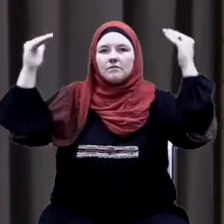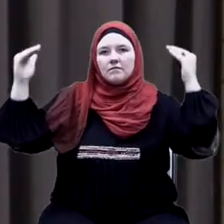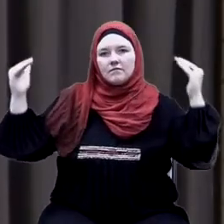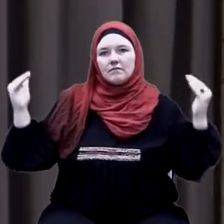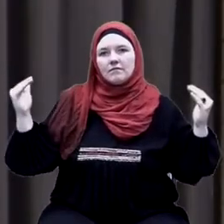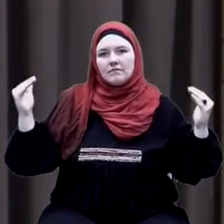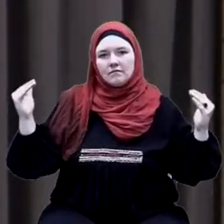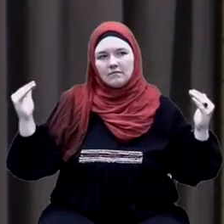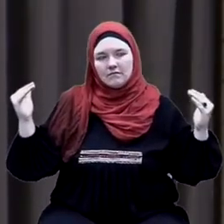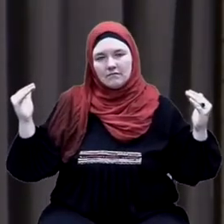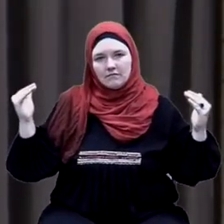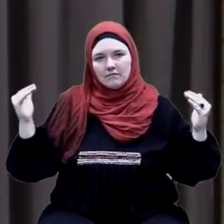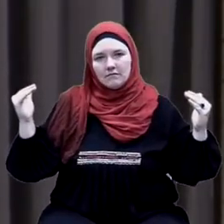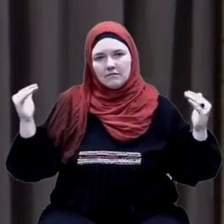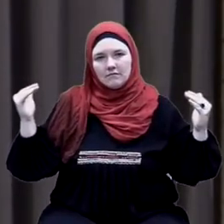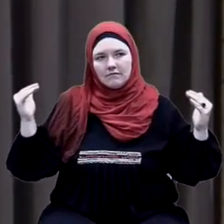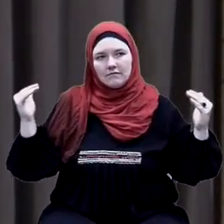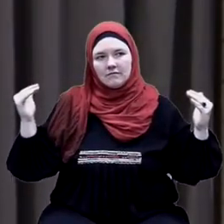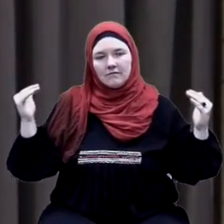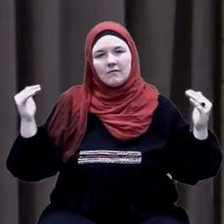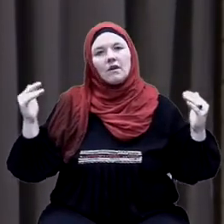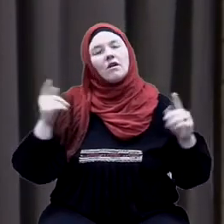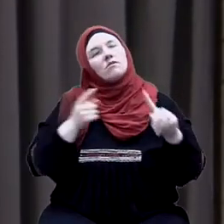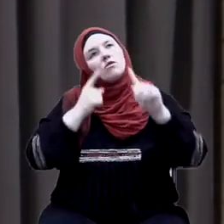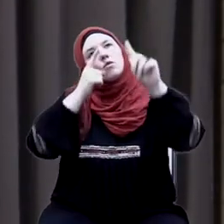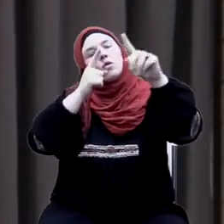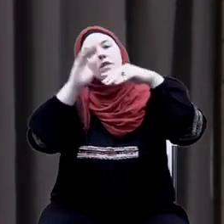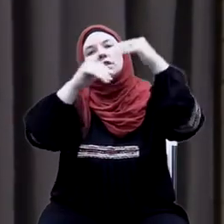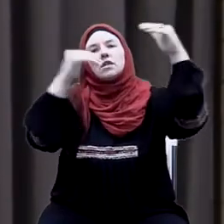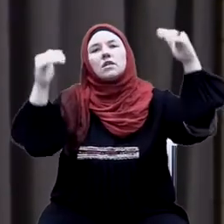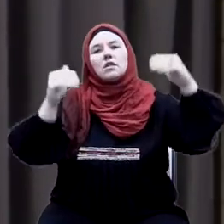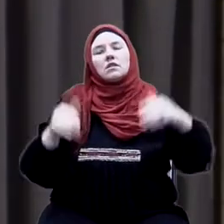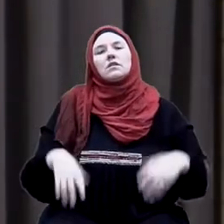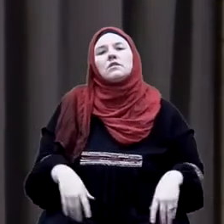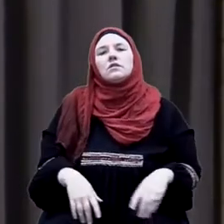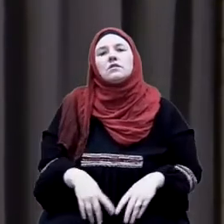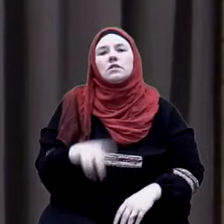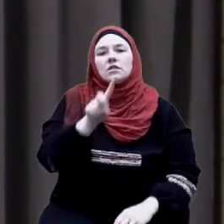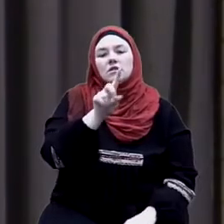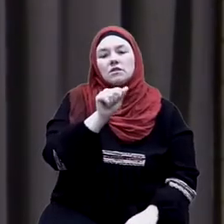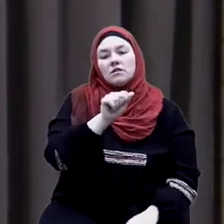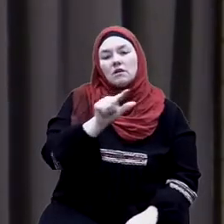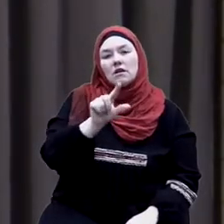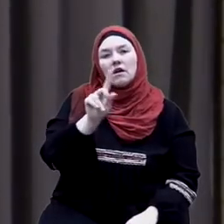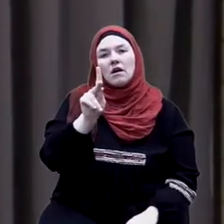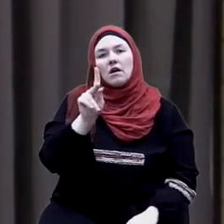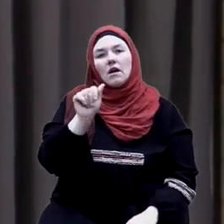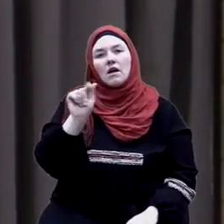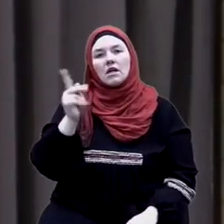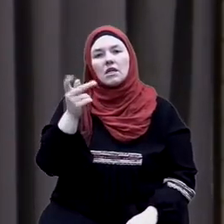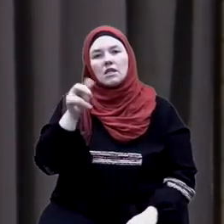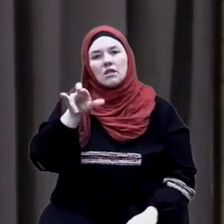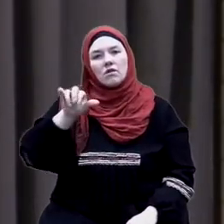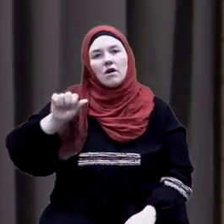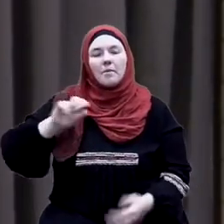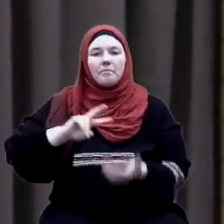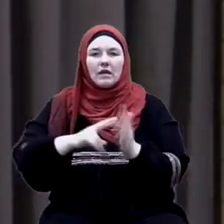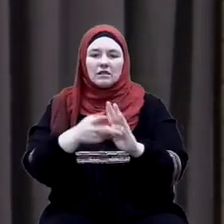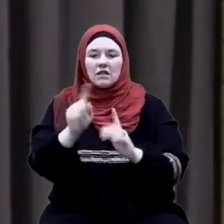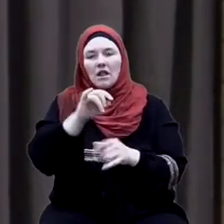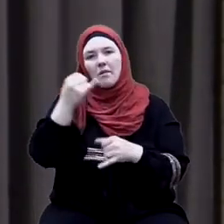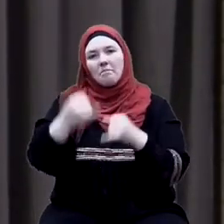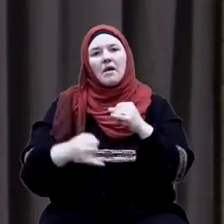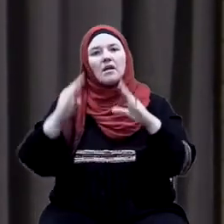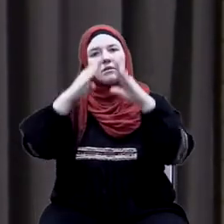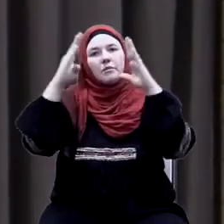اللَّهُ الدَّارَ الْآخِرَةِ. Do you know الدَّارَ الْآخِرَةِ comes from what? It is the last abode. We